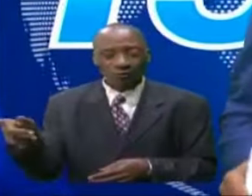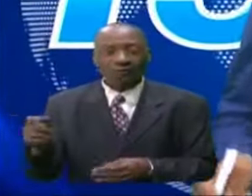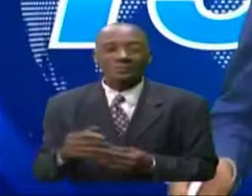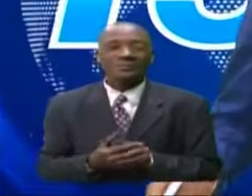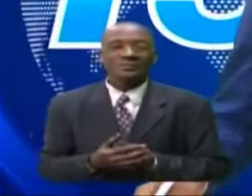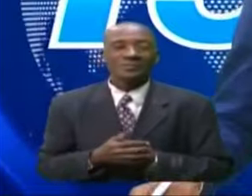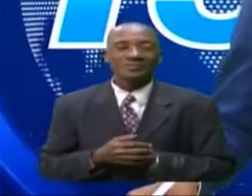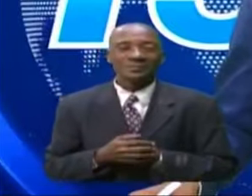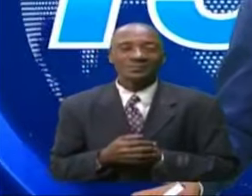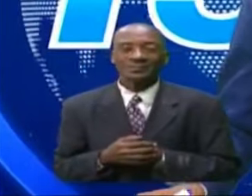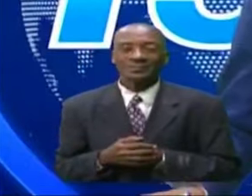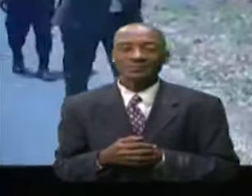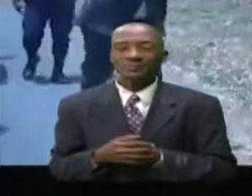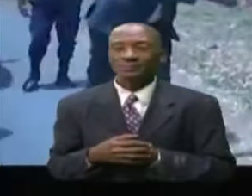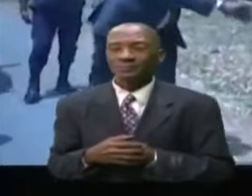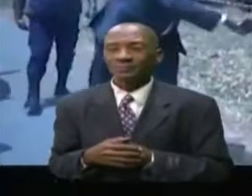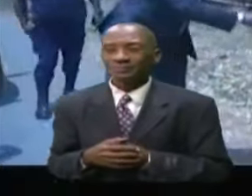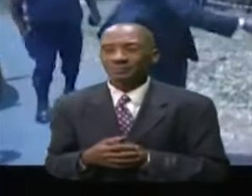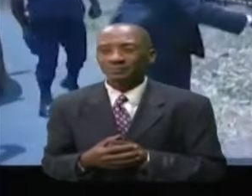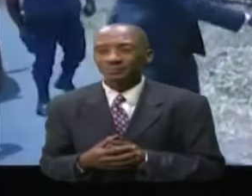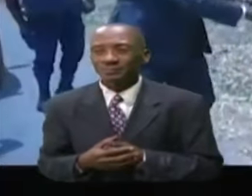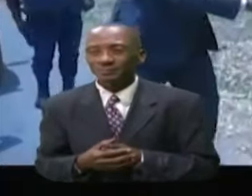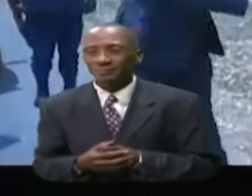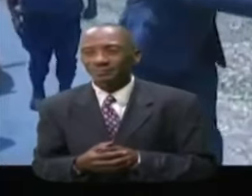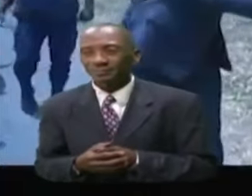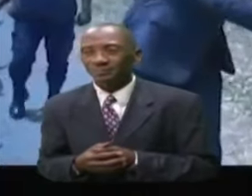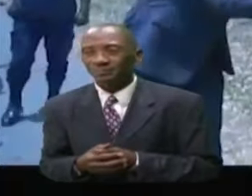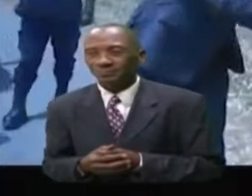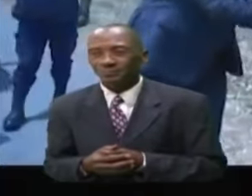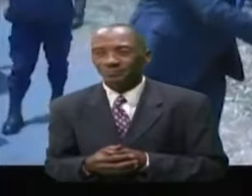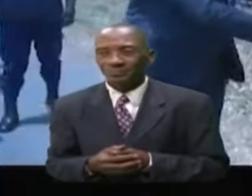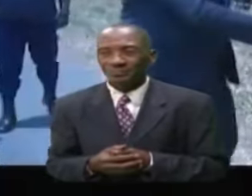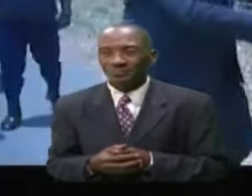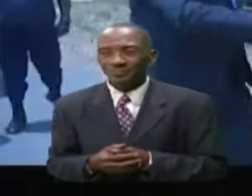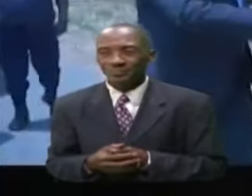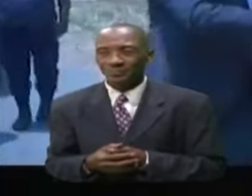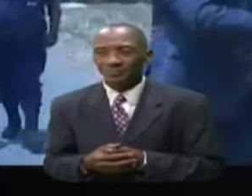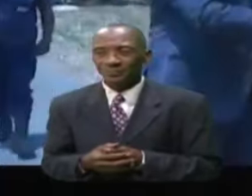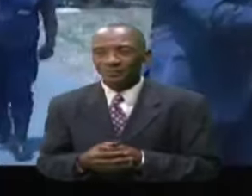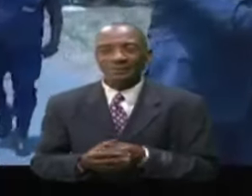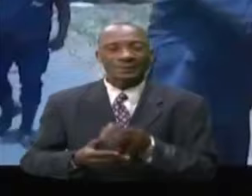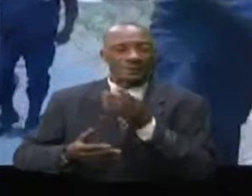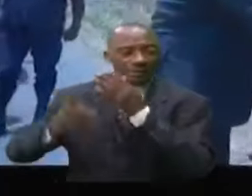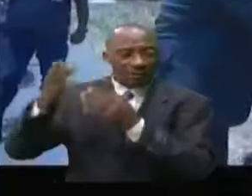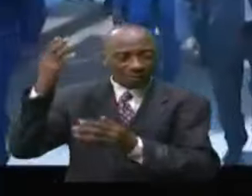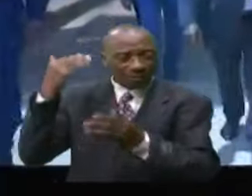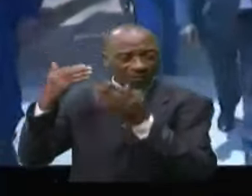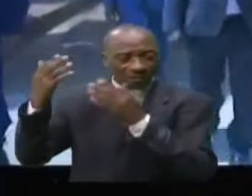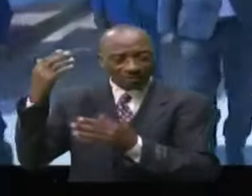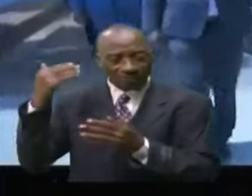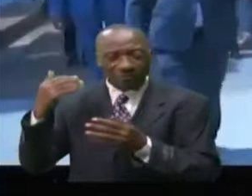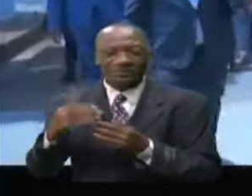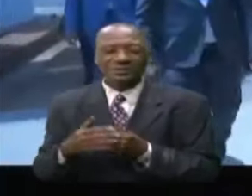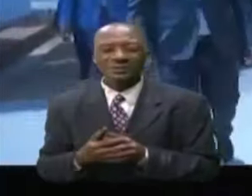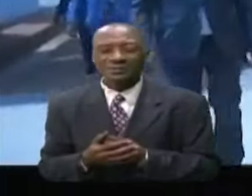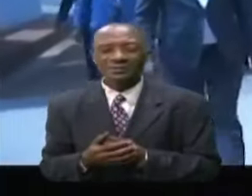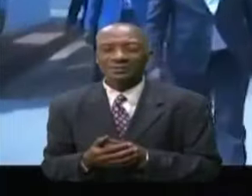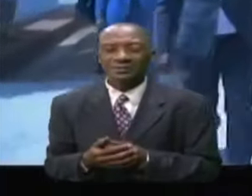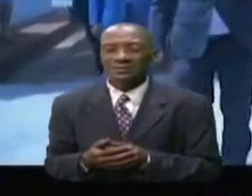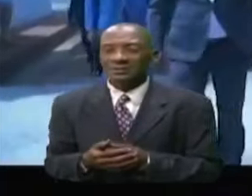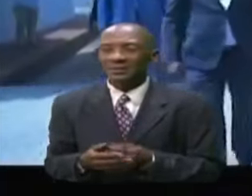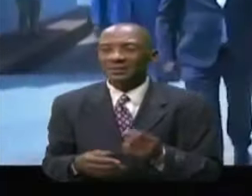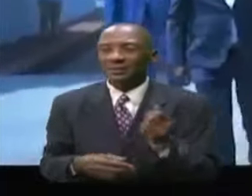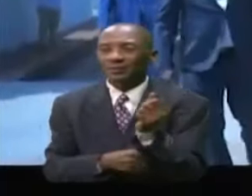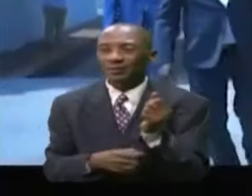Fridex. Regardez. Émouvante manifestation souvenir s'est déroulée ce jeudi 26 octobre 2023 pour commémorer le